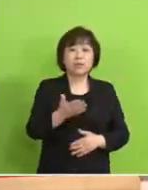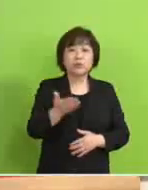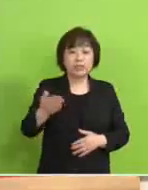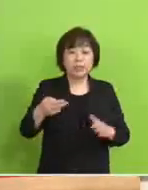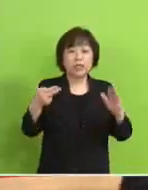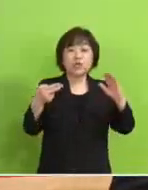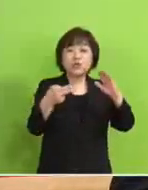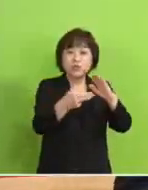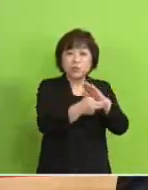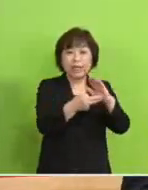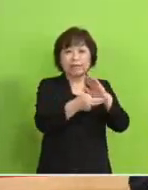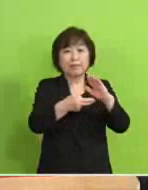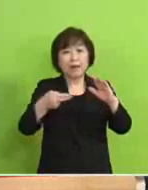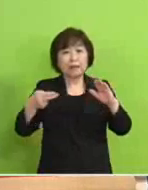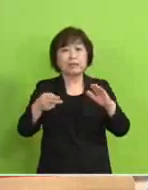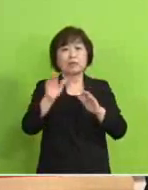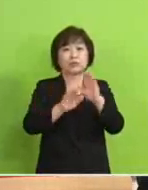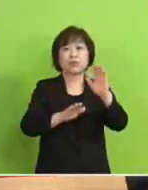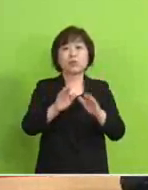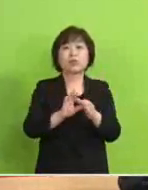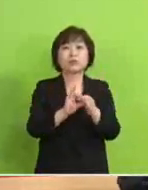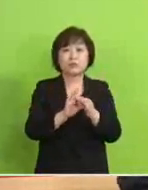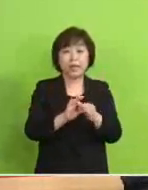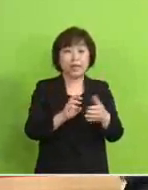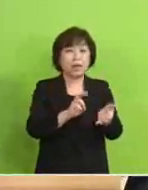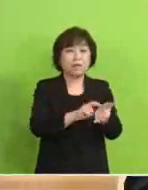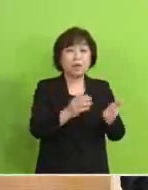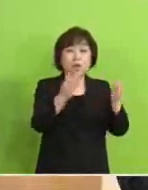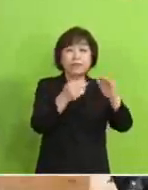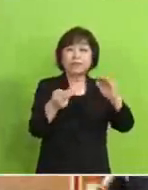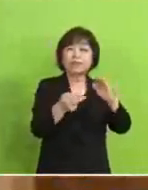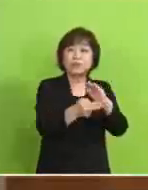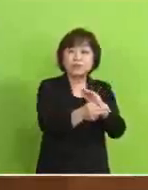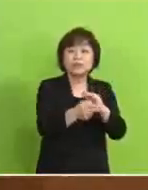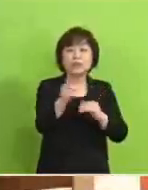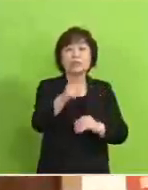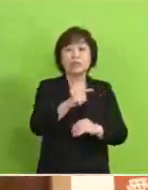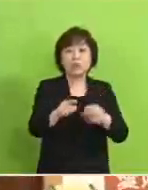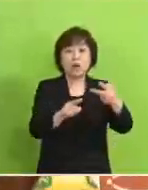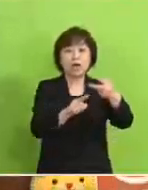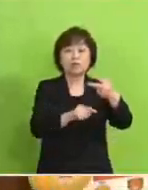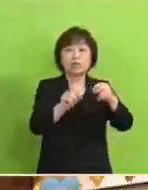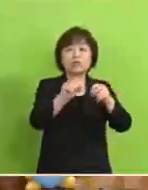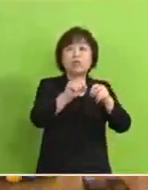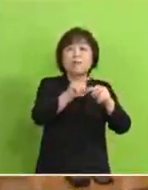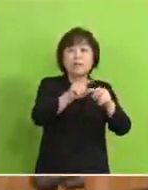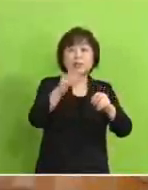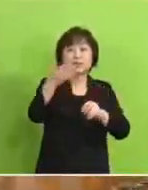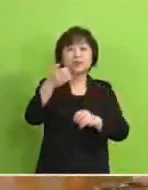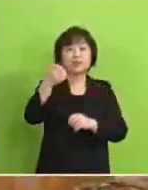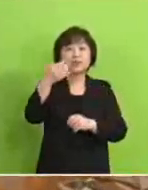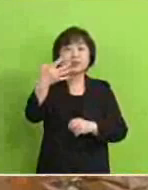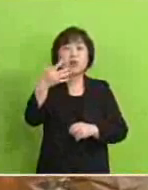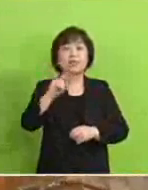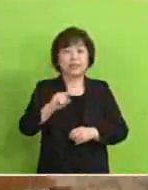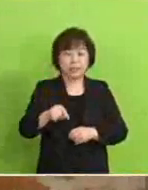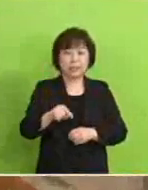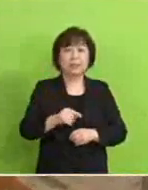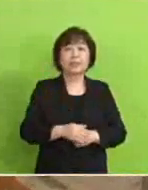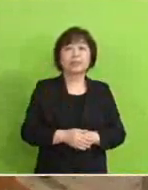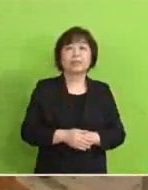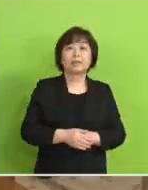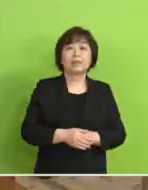次に入退院の状況でありますが、医療機関に入院されている方は2人増えて94名、そ